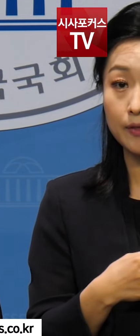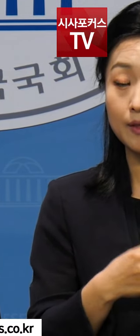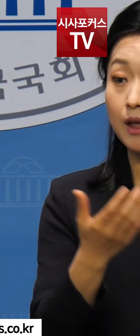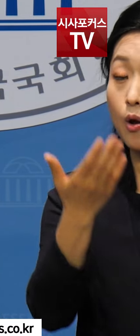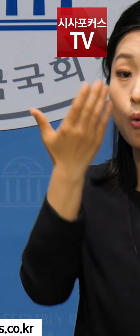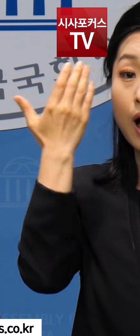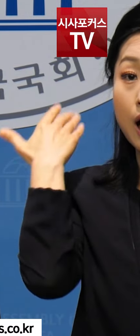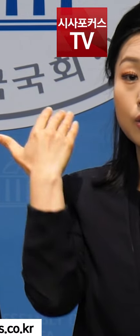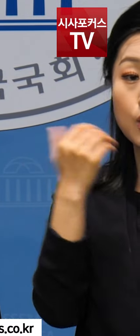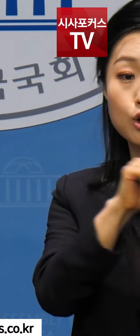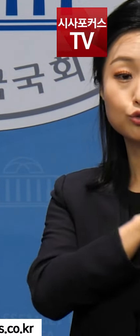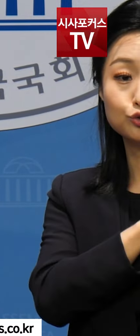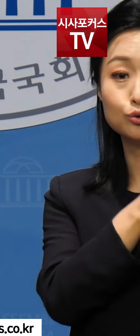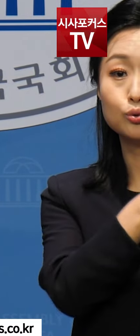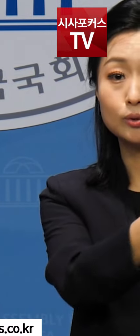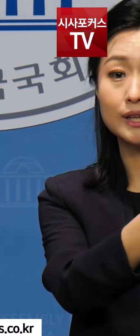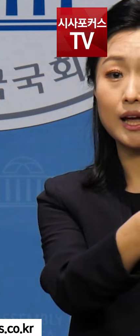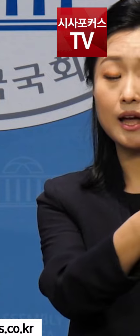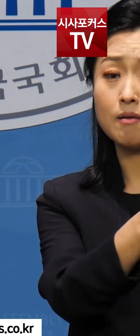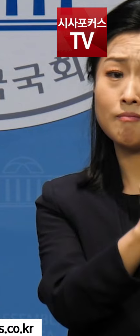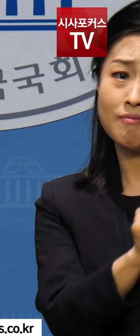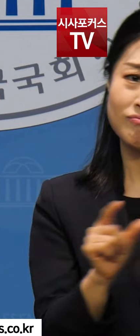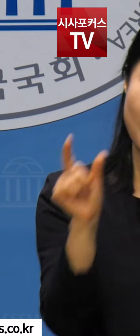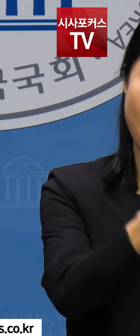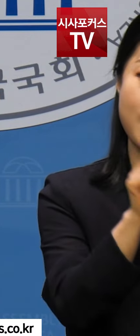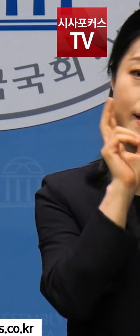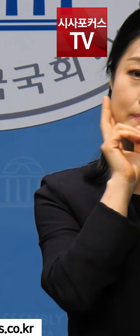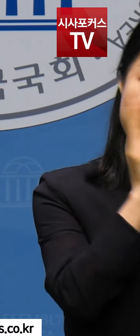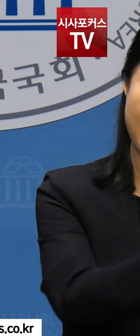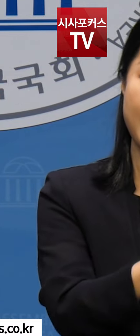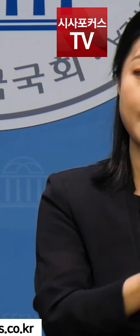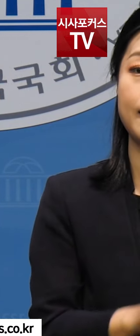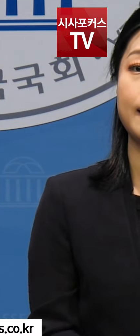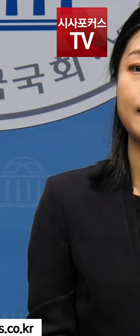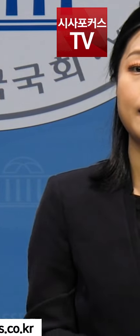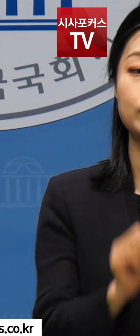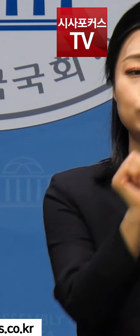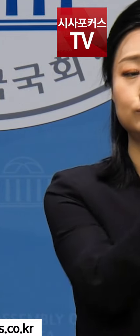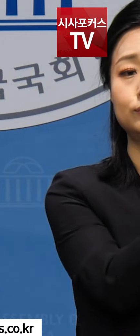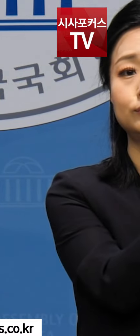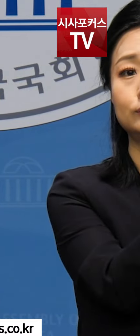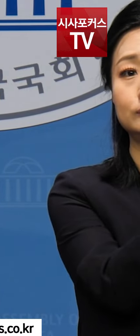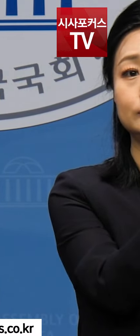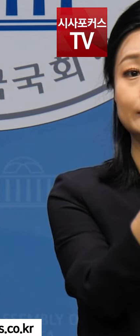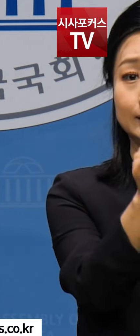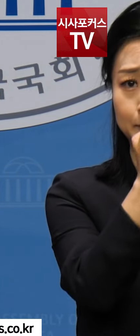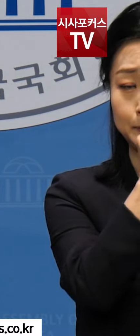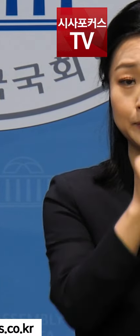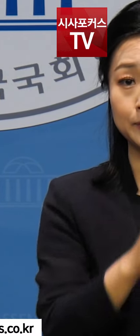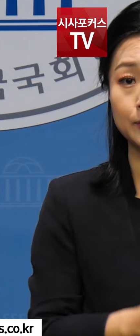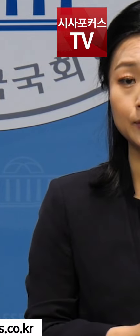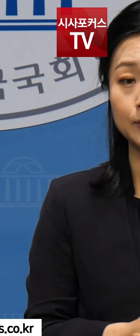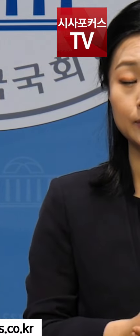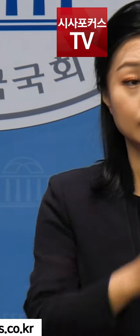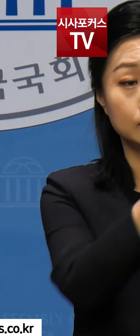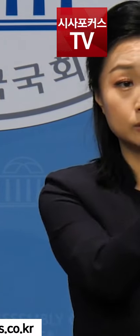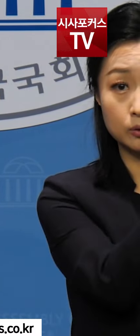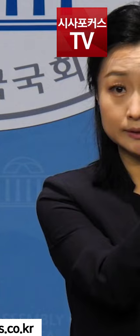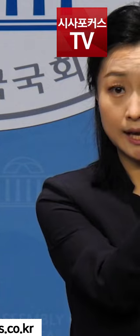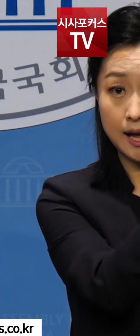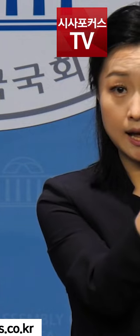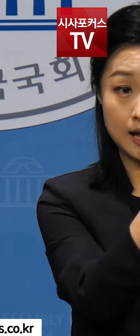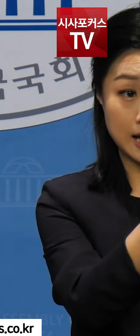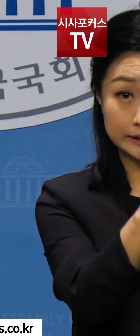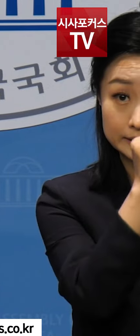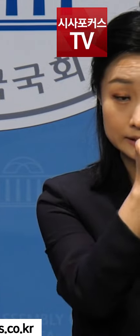과거 군사 독재자들이 했던 것보다 더 심한 이런 조작들을 해서는 안 됩니다. 이런 조작을